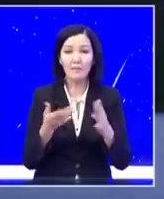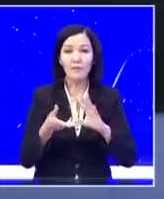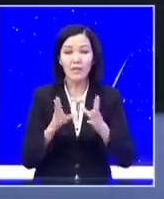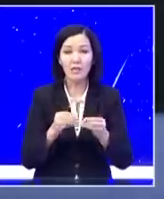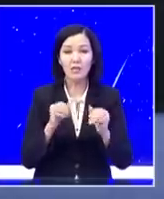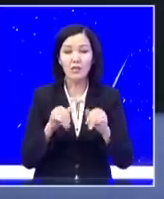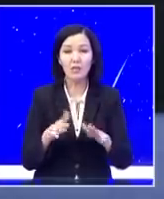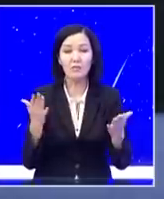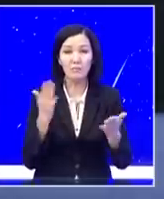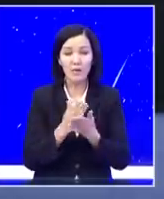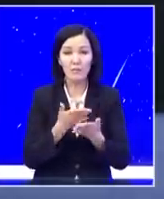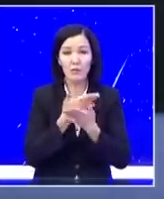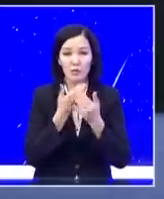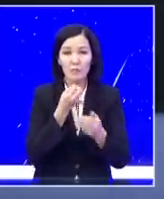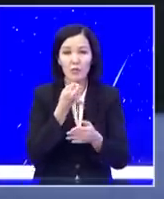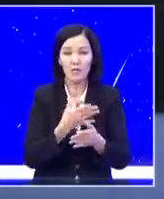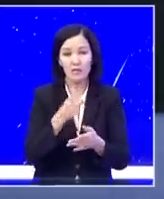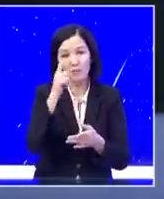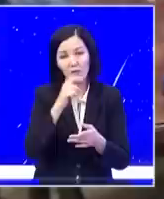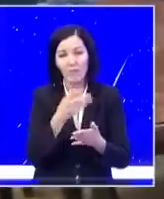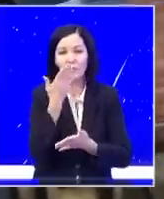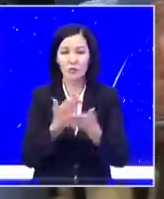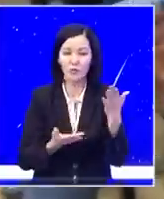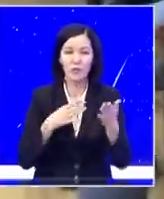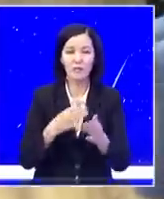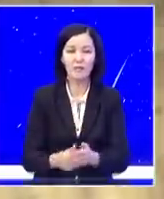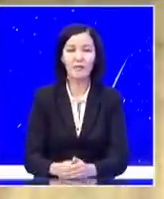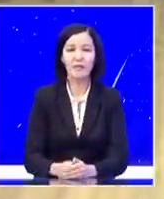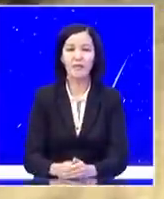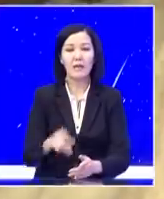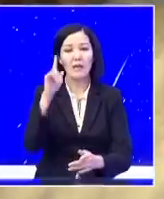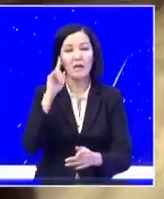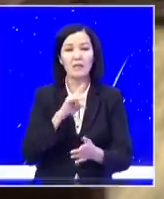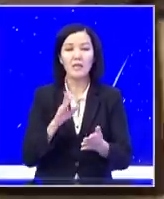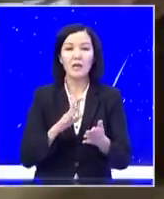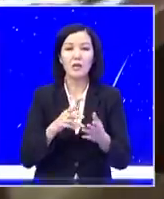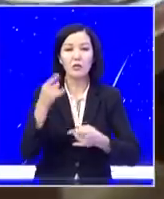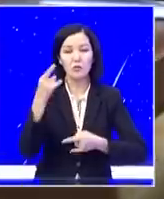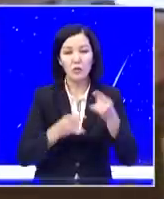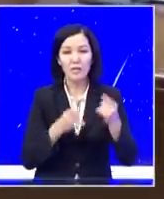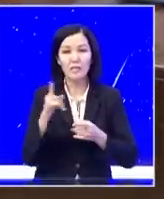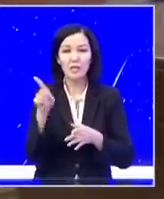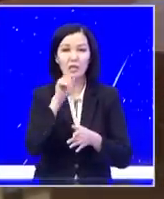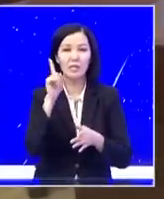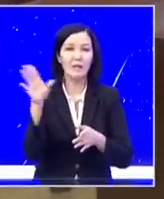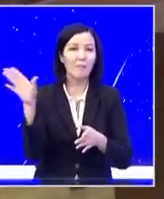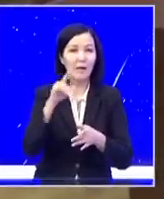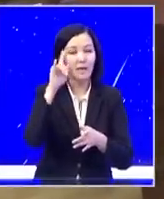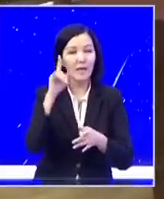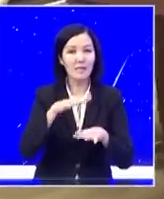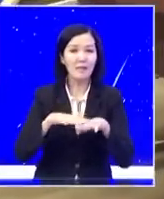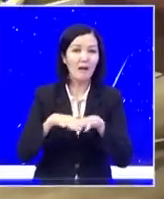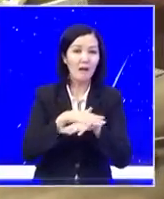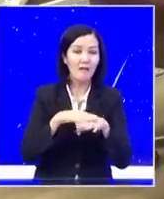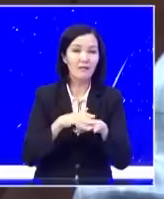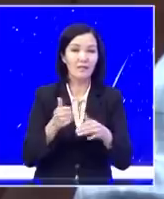бар екен деп. Осындайды үйрендік біз сол кісіден. Қазақ журналистикасының қаранары жас буындыған емес, бар қазақты алға сүйреп